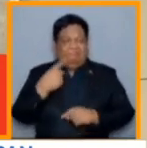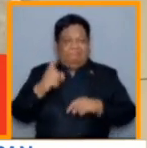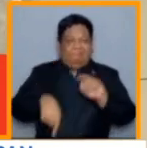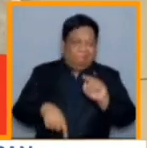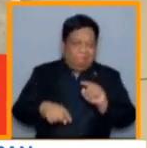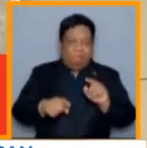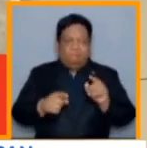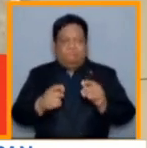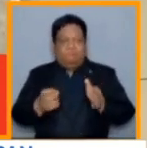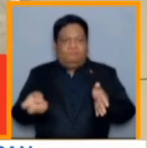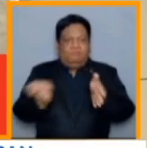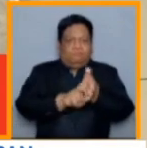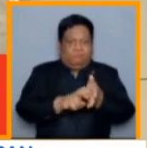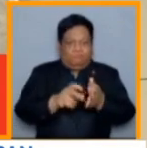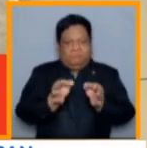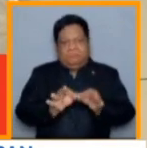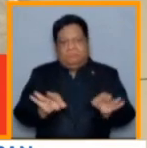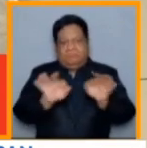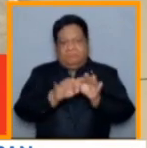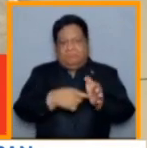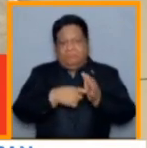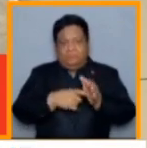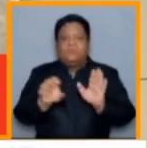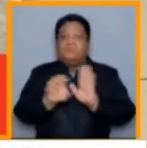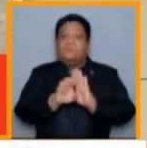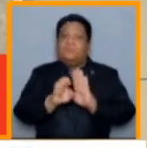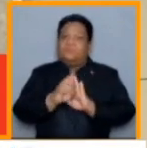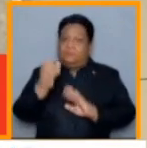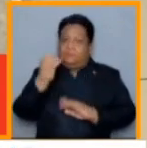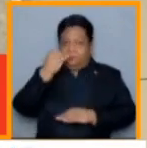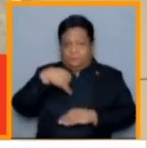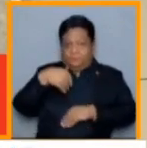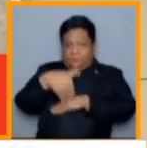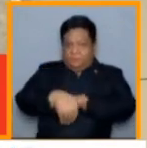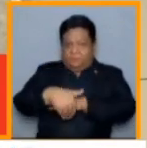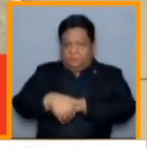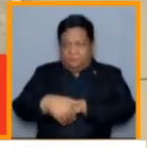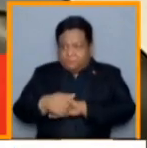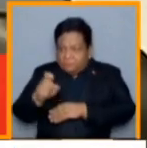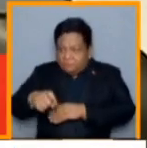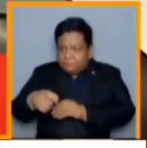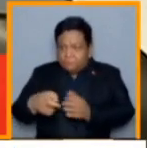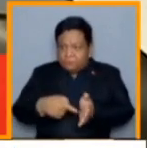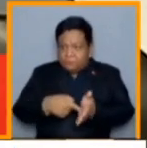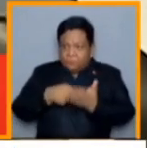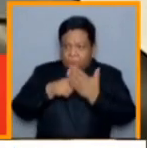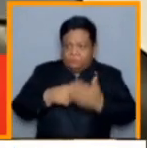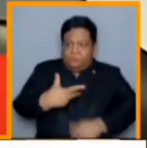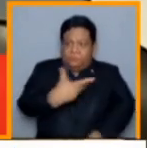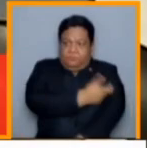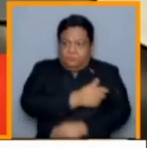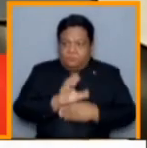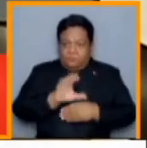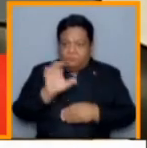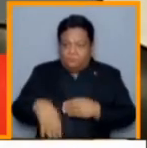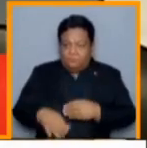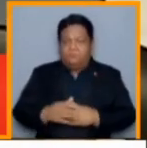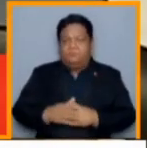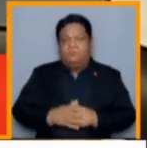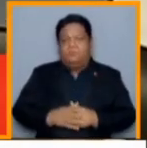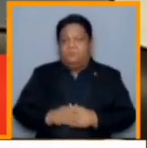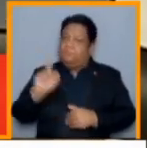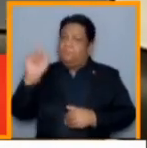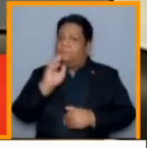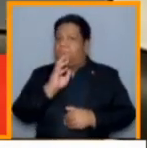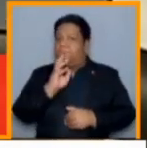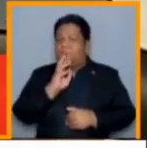namin. Tulad kagabi, hinanapan kami ng vaccine. Kailangan kumpletuhin. Okay naman po, para sa lahat naman po yun eh, yung